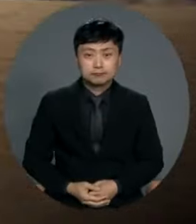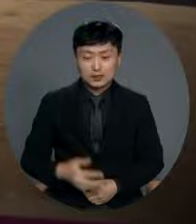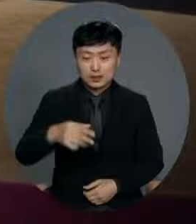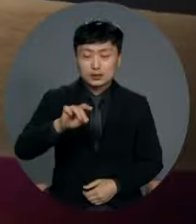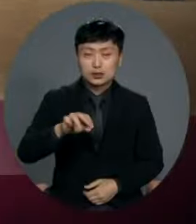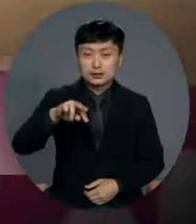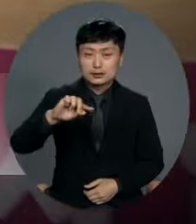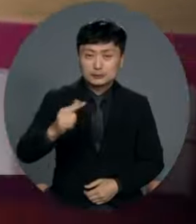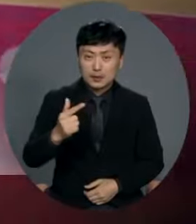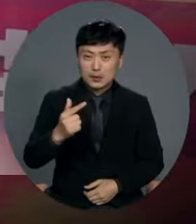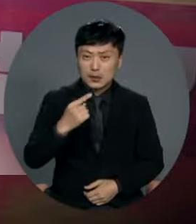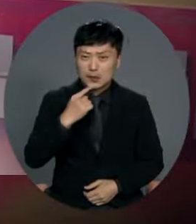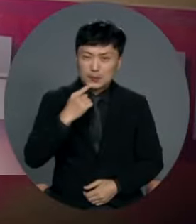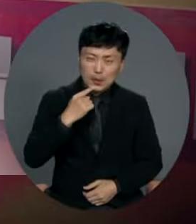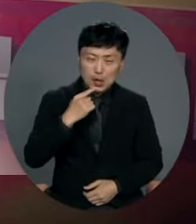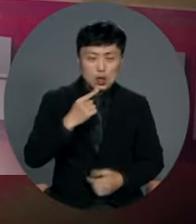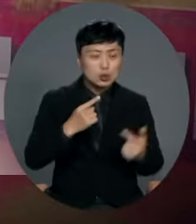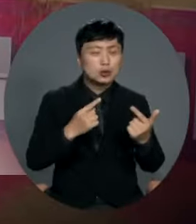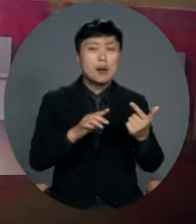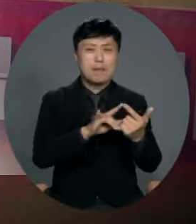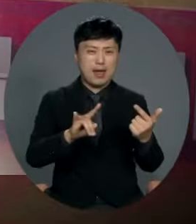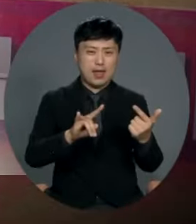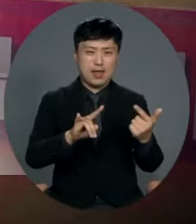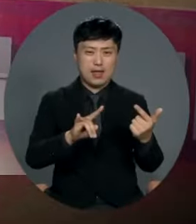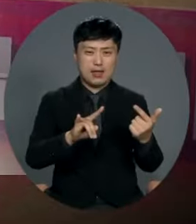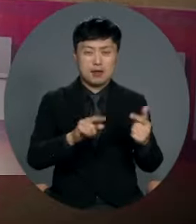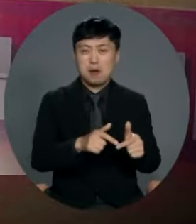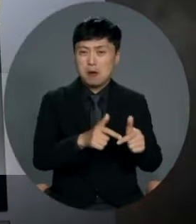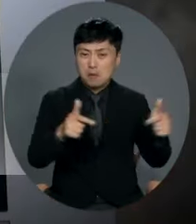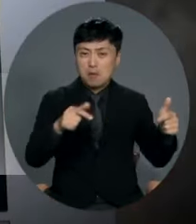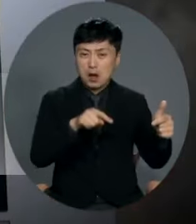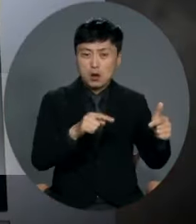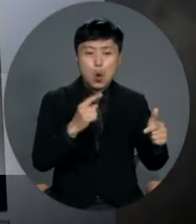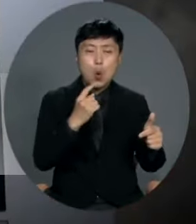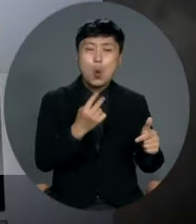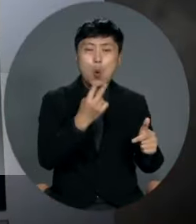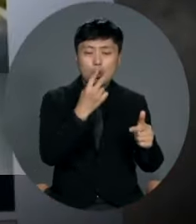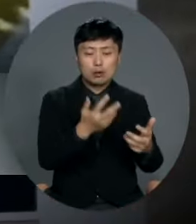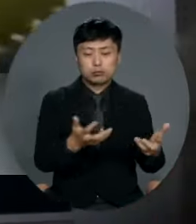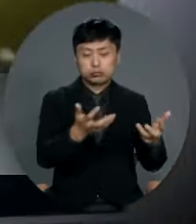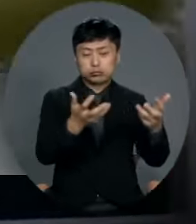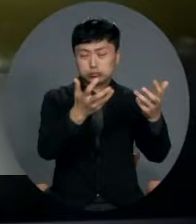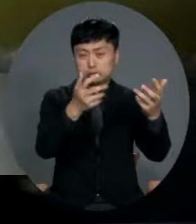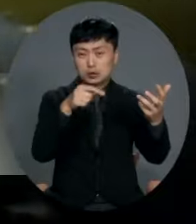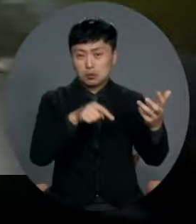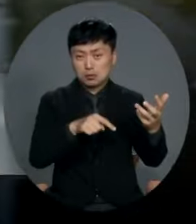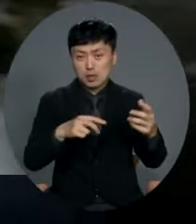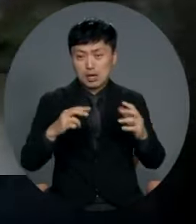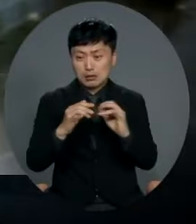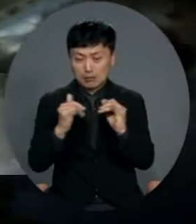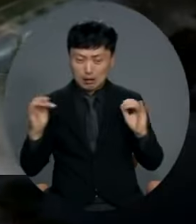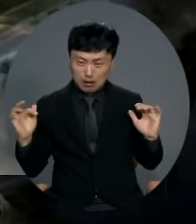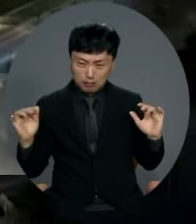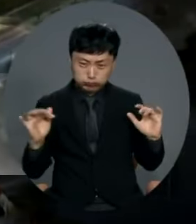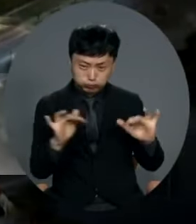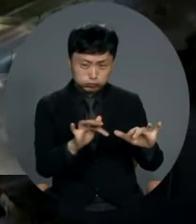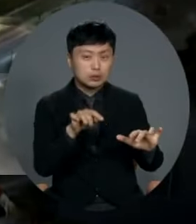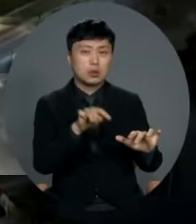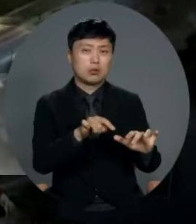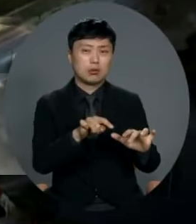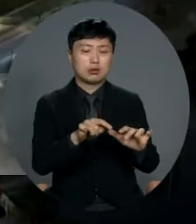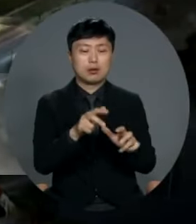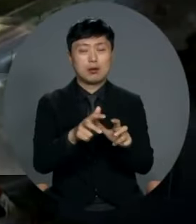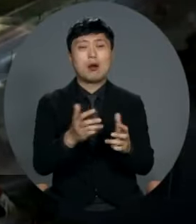독성이 6천 배나 강한 마이크로시스틴이 에어로졸 형태로 떠다니는 곳에 관광객을 유치하는 것은 국민 건강을